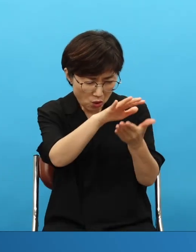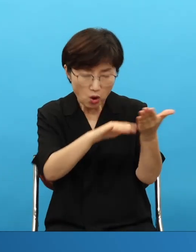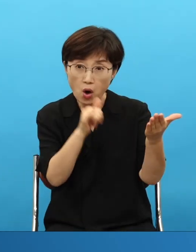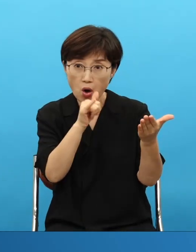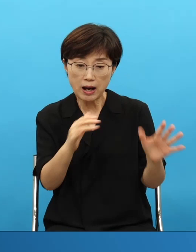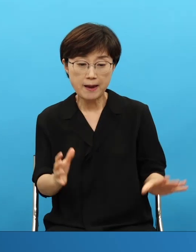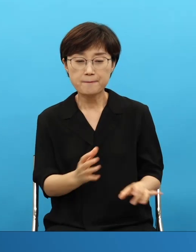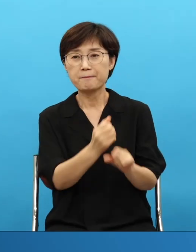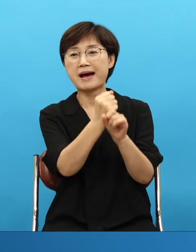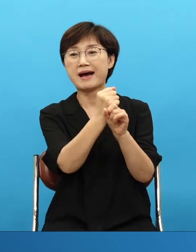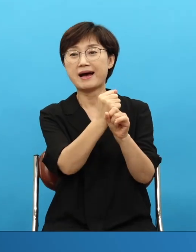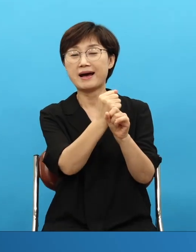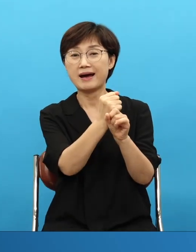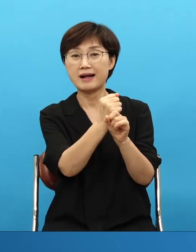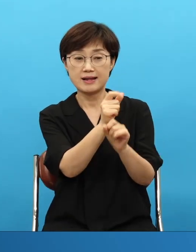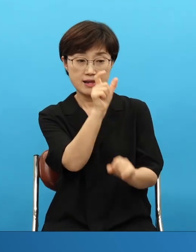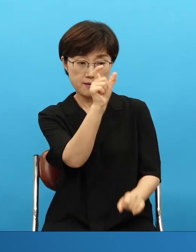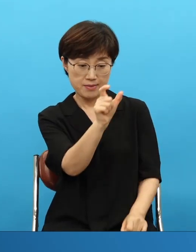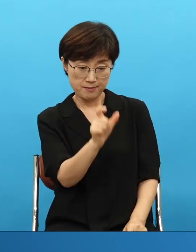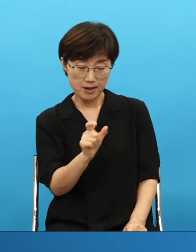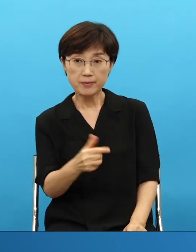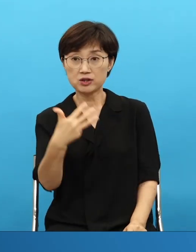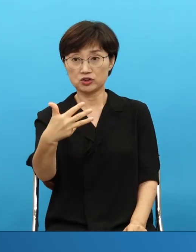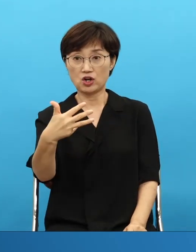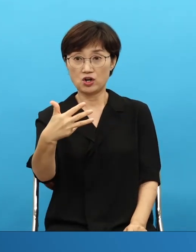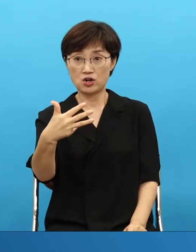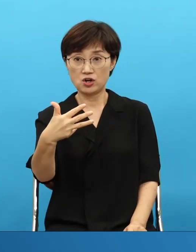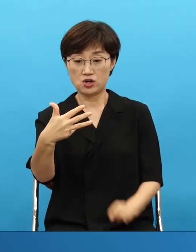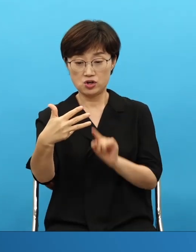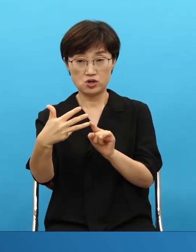간단하게 여덟 군데 나와요. 복이 나와요.